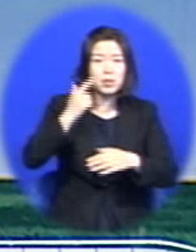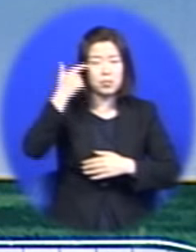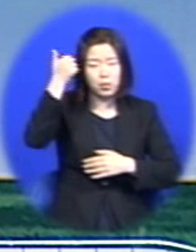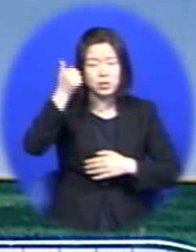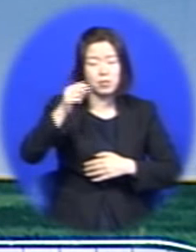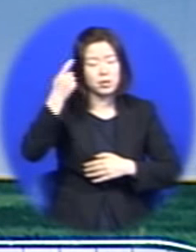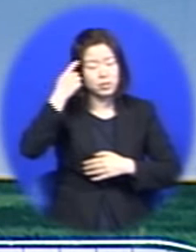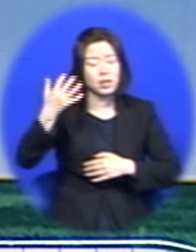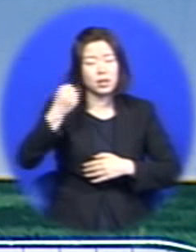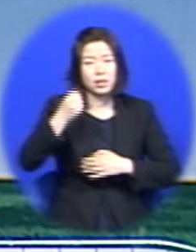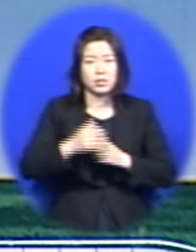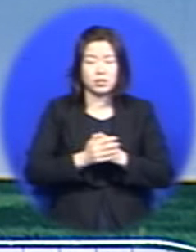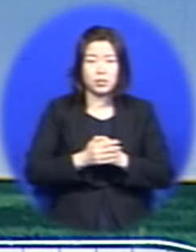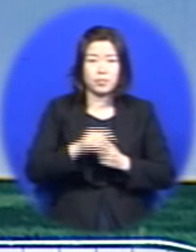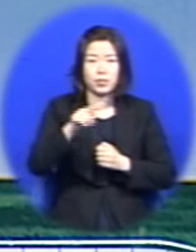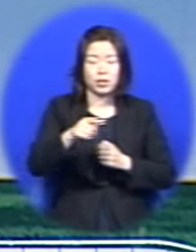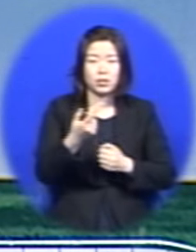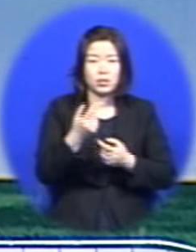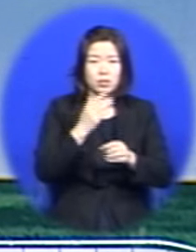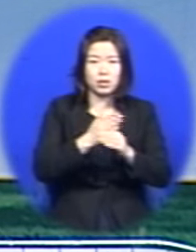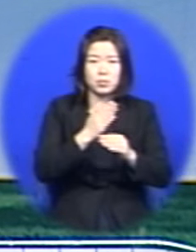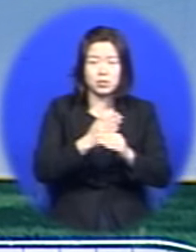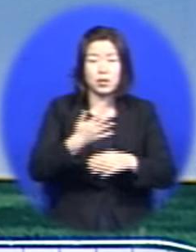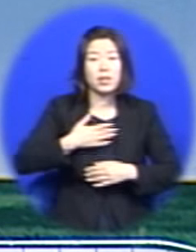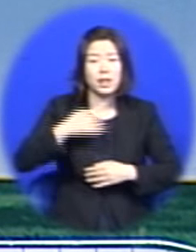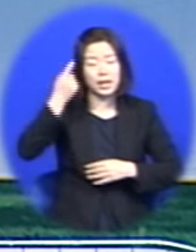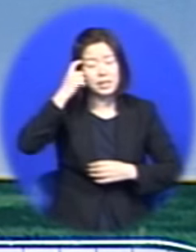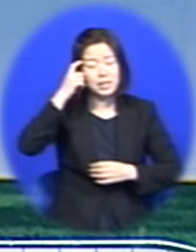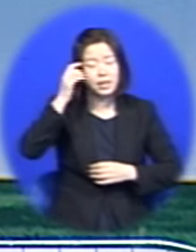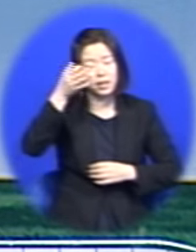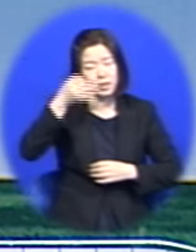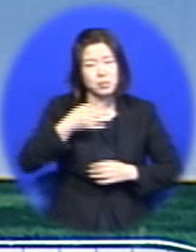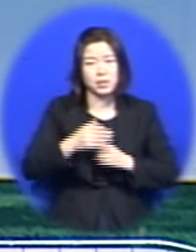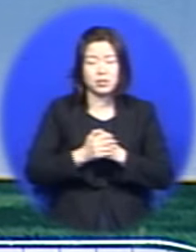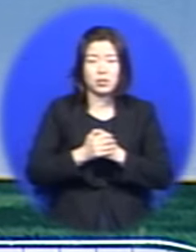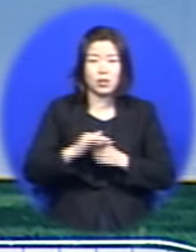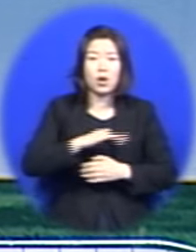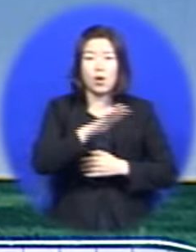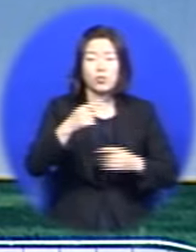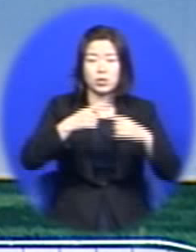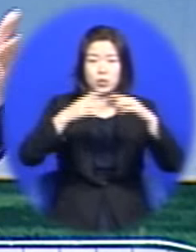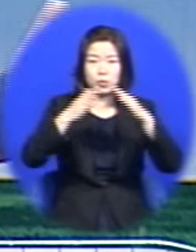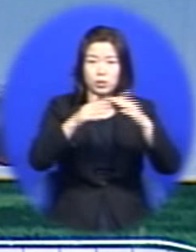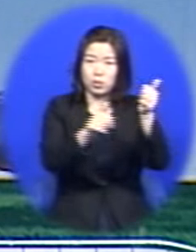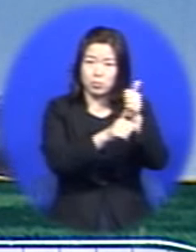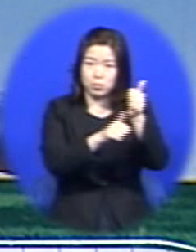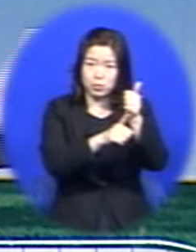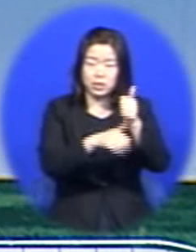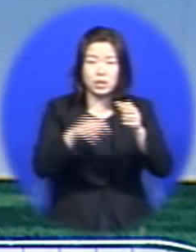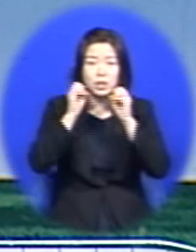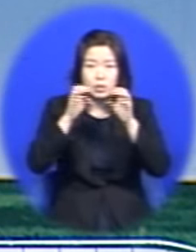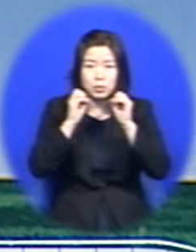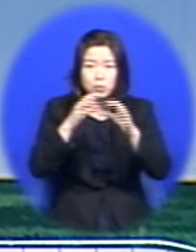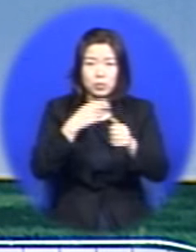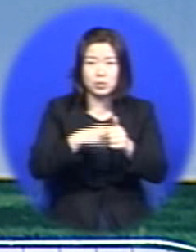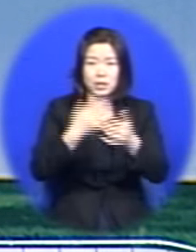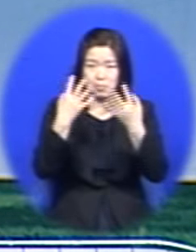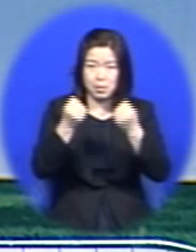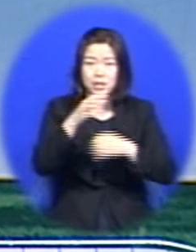생각했어요. 그러면서 저를 돌아봤어요. 저희 교회도 부목사님들이 계시고 전도사님들이